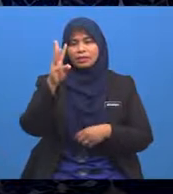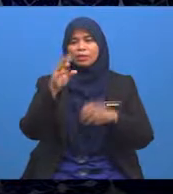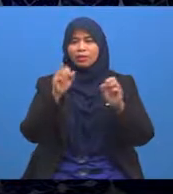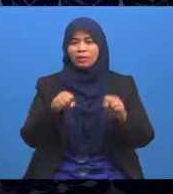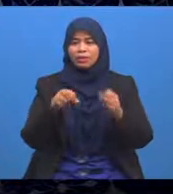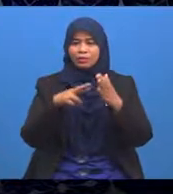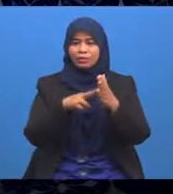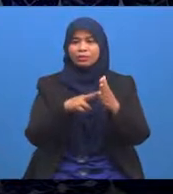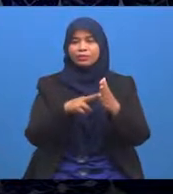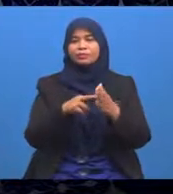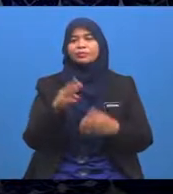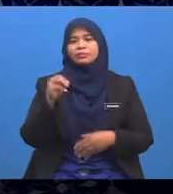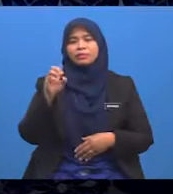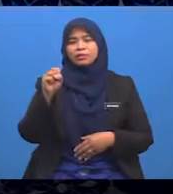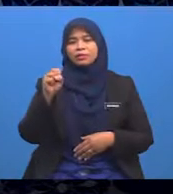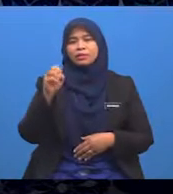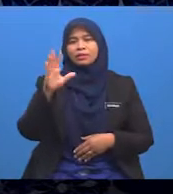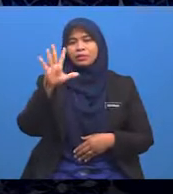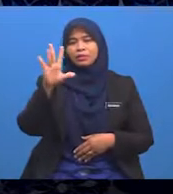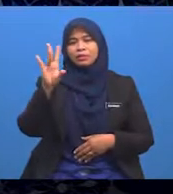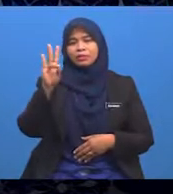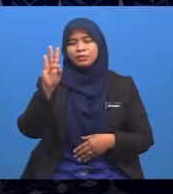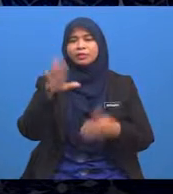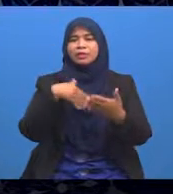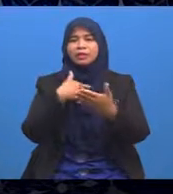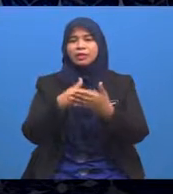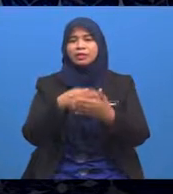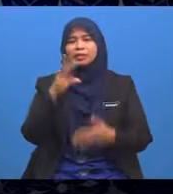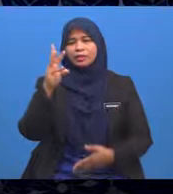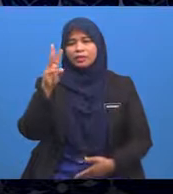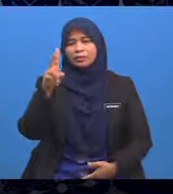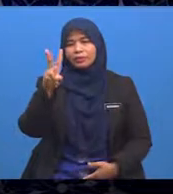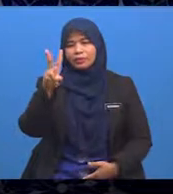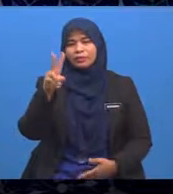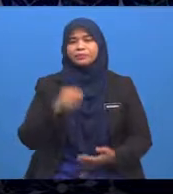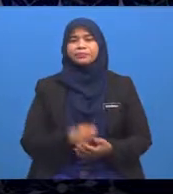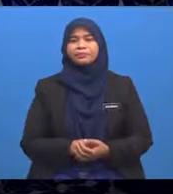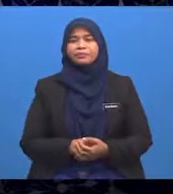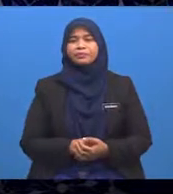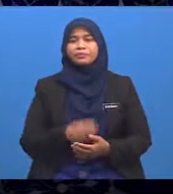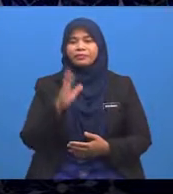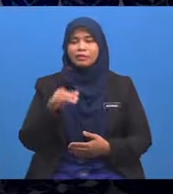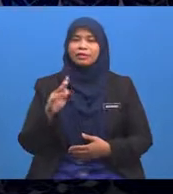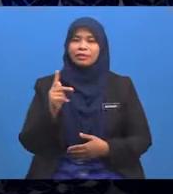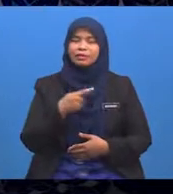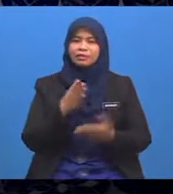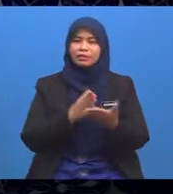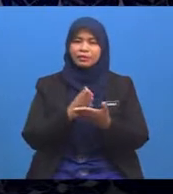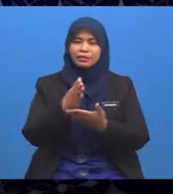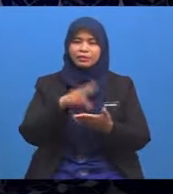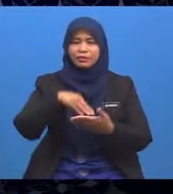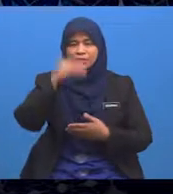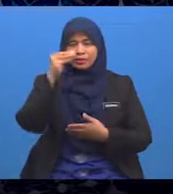merujuk muka surat 57 hingga 62. Sebelum kita meneruskan sesi